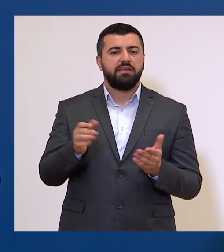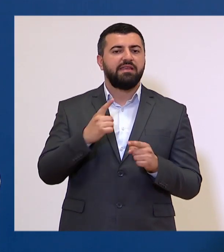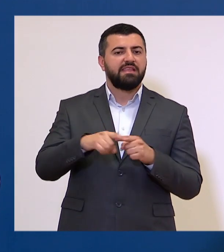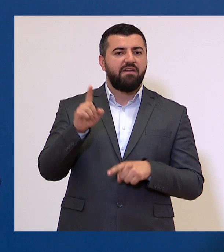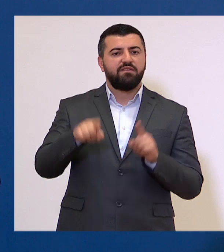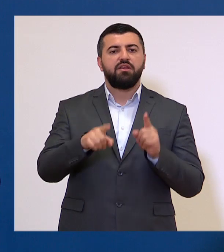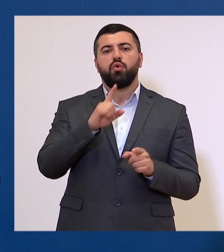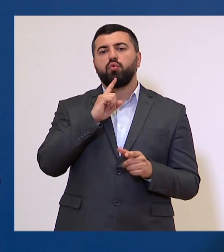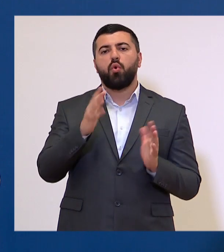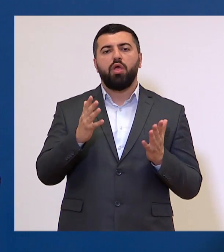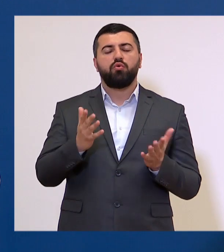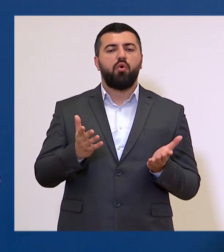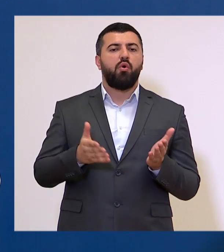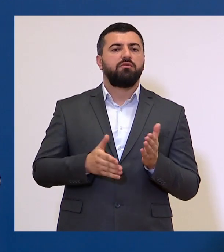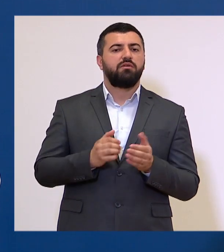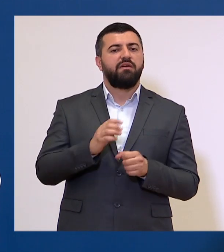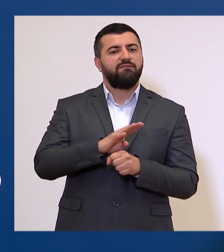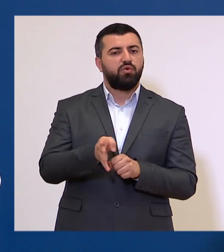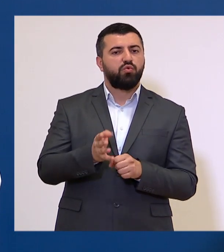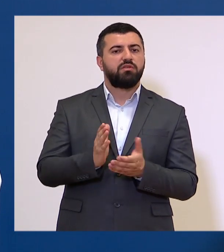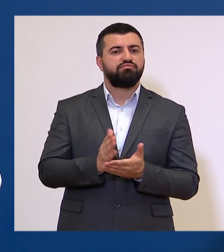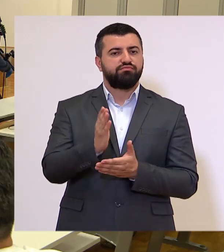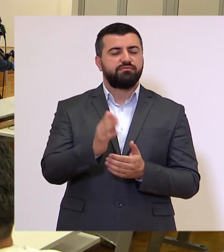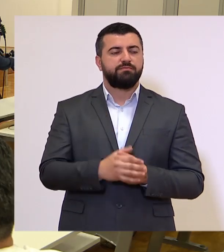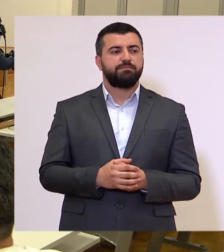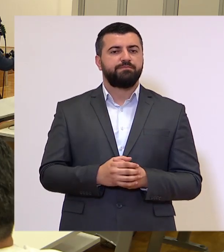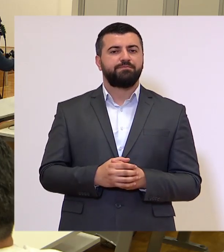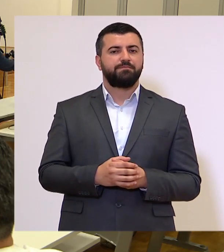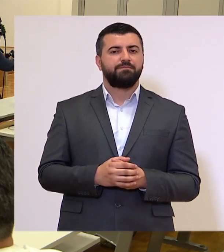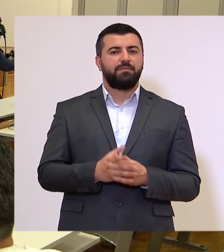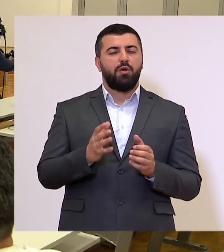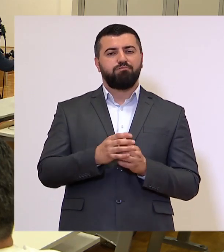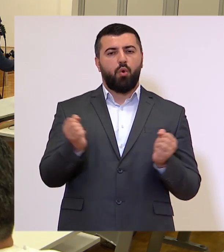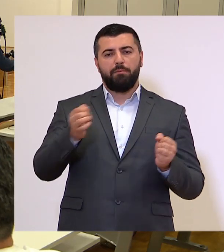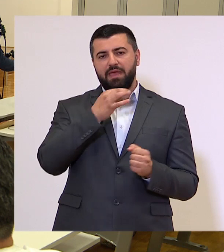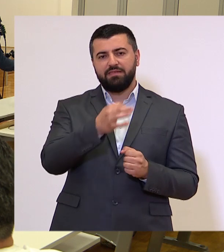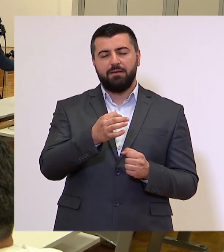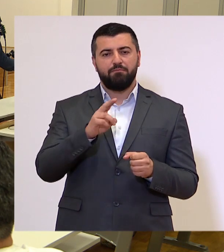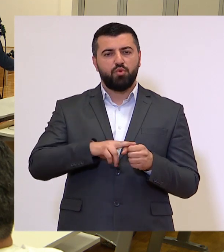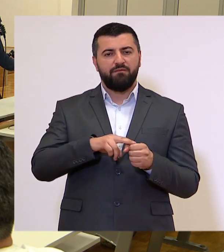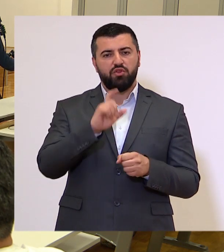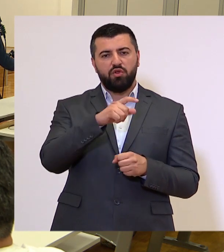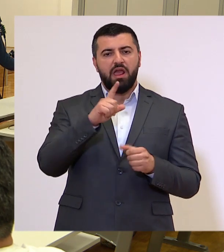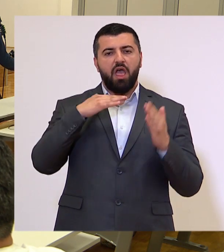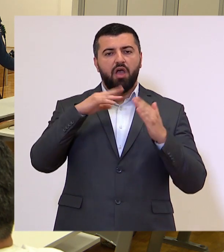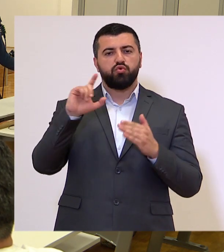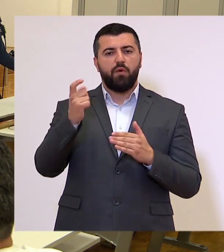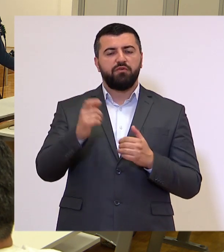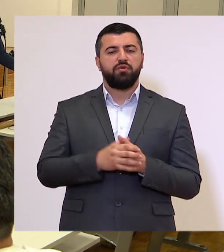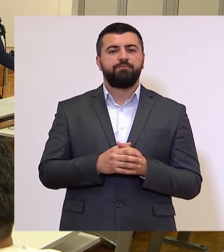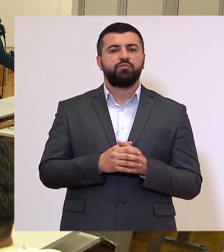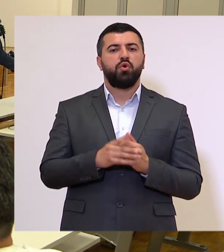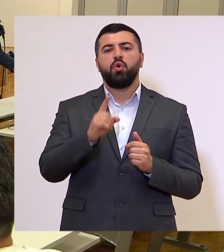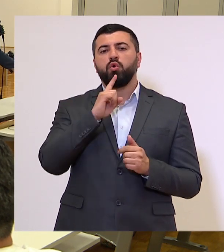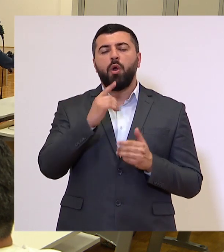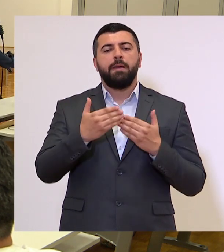toga koliko je napredovala infekcija. Nada Kovačević, Pobjeda. Pitanje za profesora doktora Lazovića. Ko